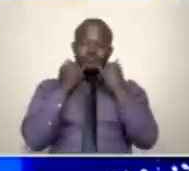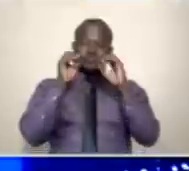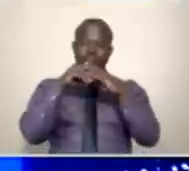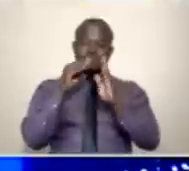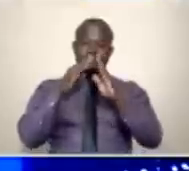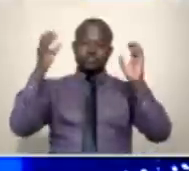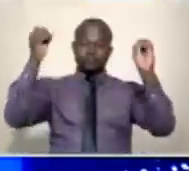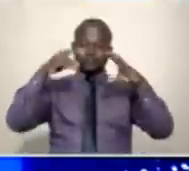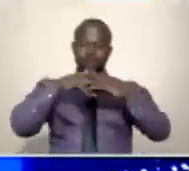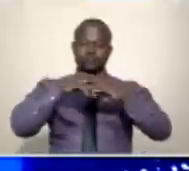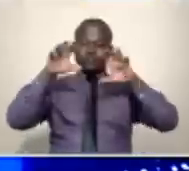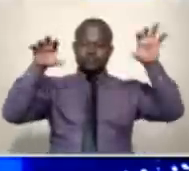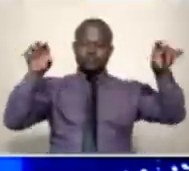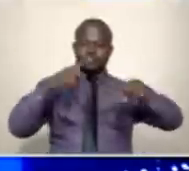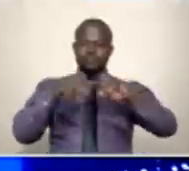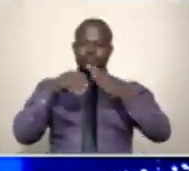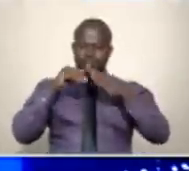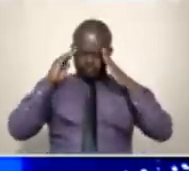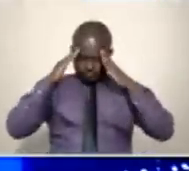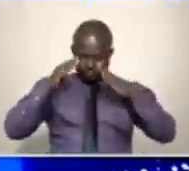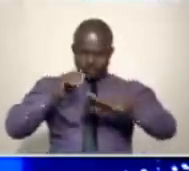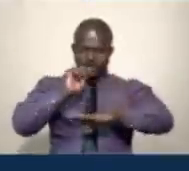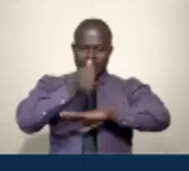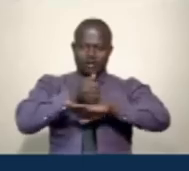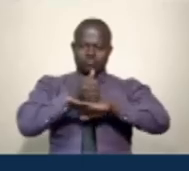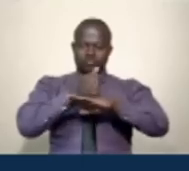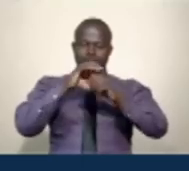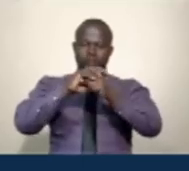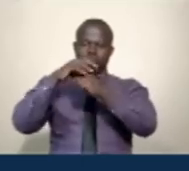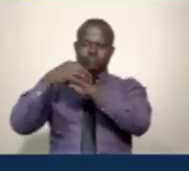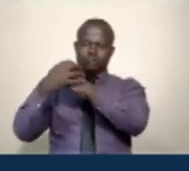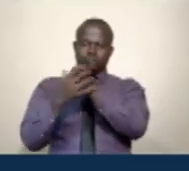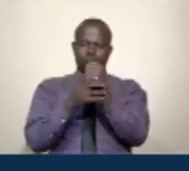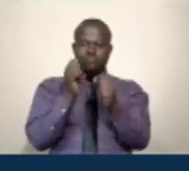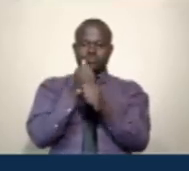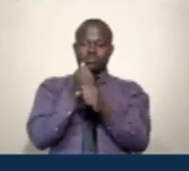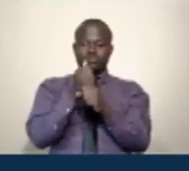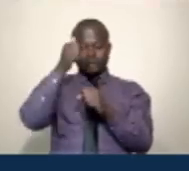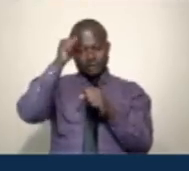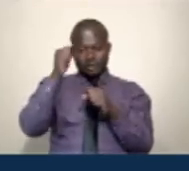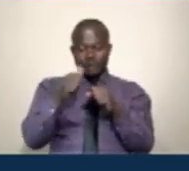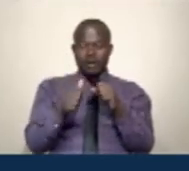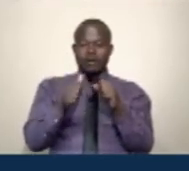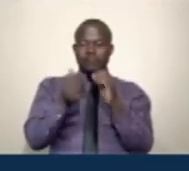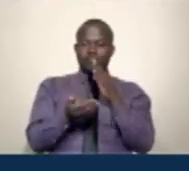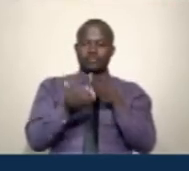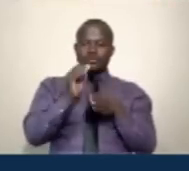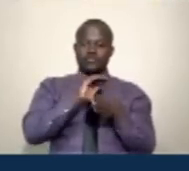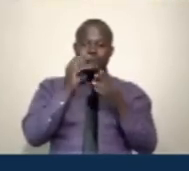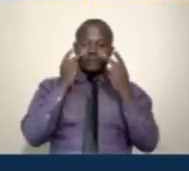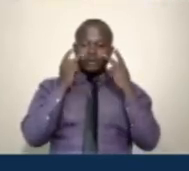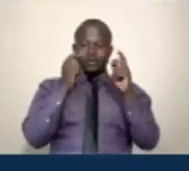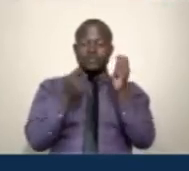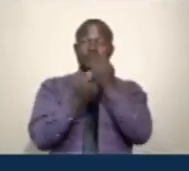mujyi wa Kigali ndetse no mu bice binyuranye hagenda hashyirwa ibibumbano byakozwe n'abanyabugeni babigize umwuga usanga